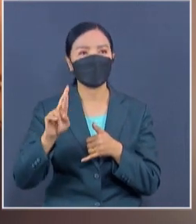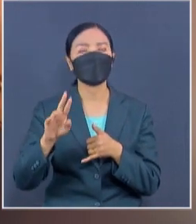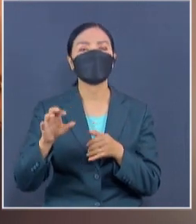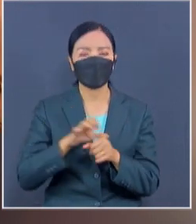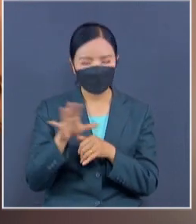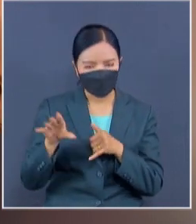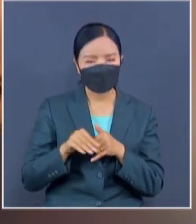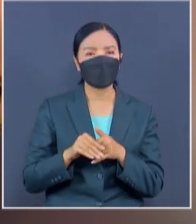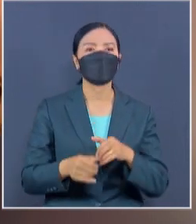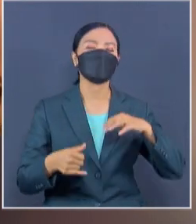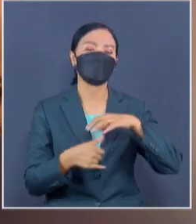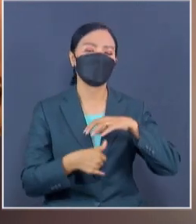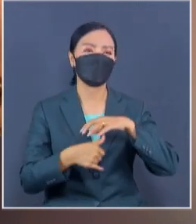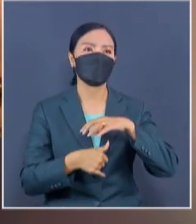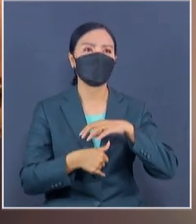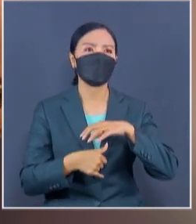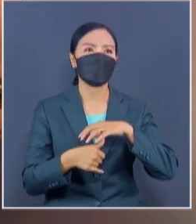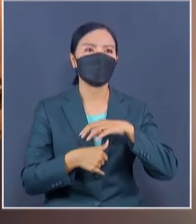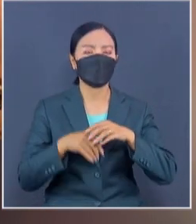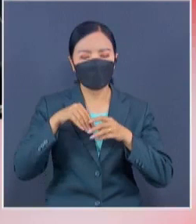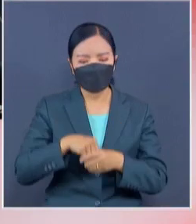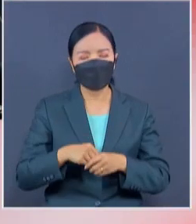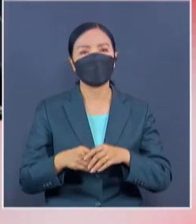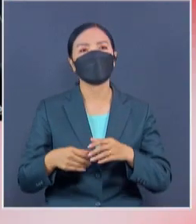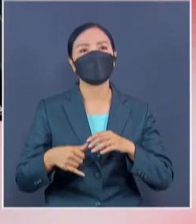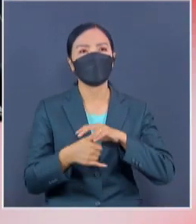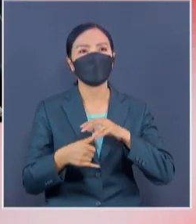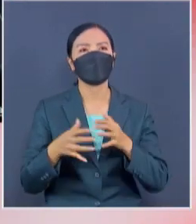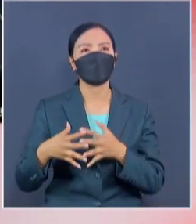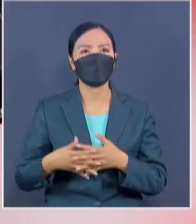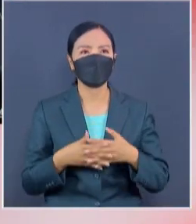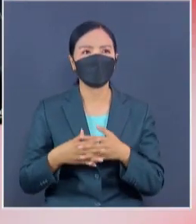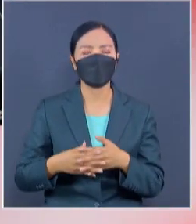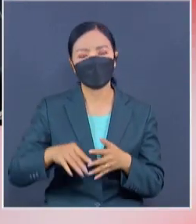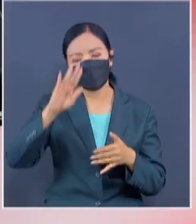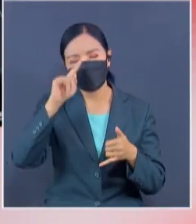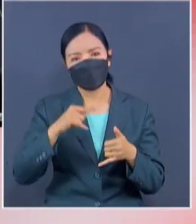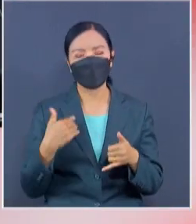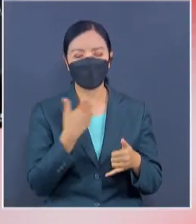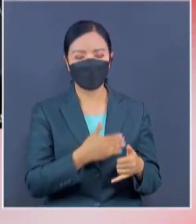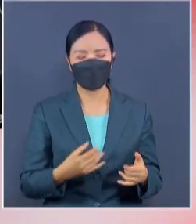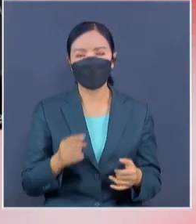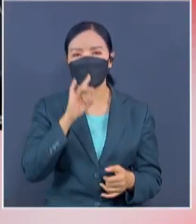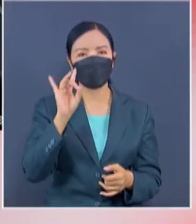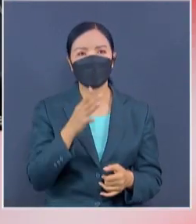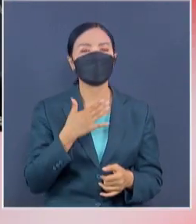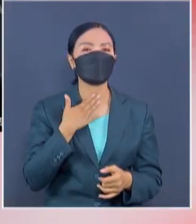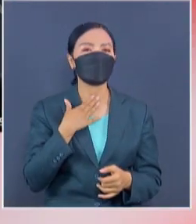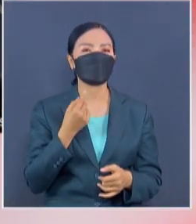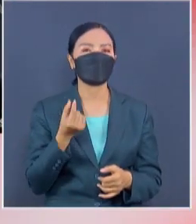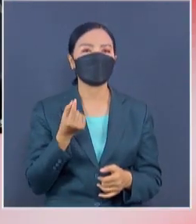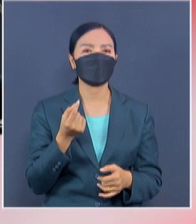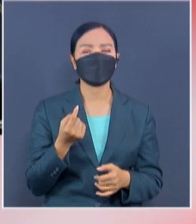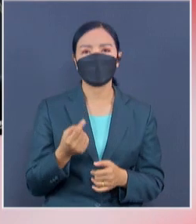ำให้จองกุ๊กต้องกักตัวและรักษาตัวในสหรัฐอเมริกาทันทีโดยการป่วยของเขาไม่มีอะไรรุนแรงค่ะมีแค่เจ็บคอเล็กน้อยเท่